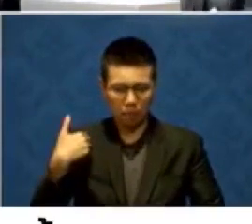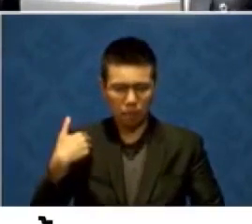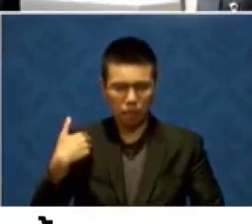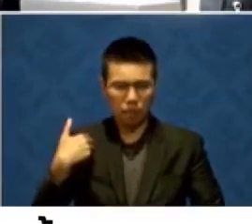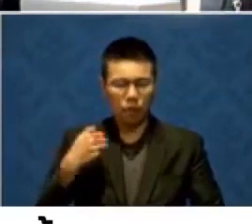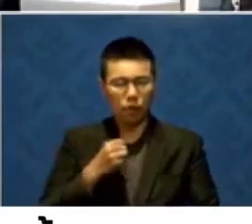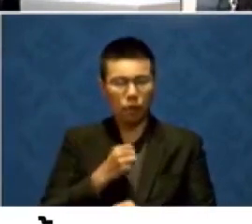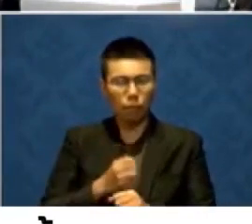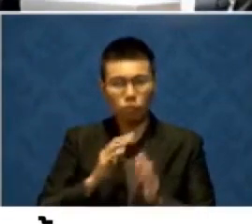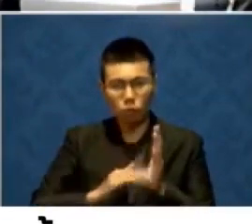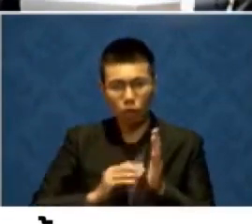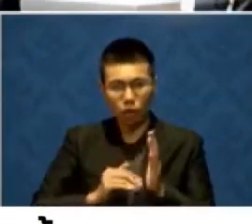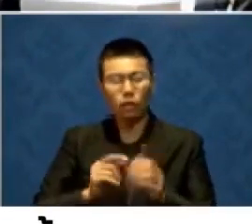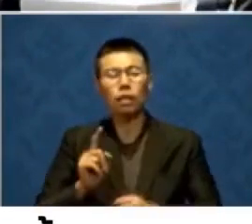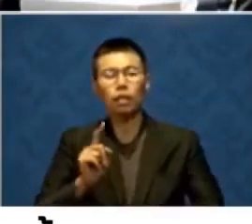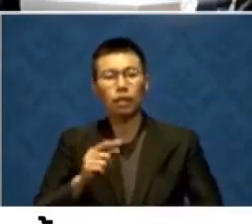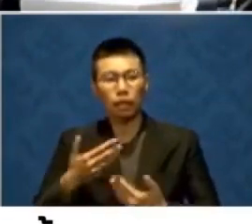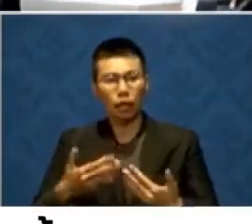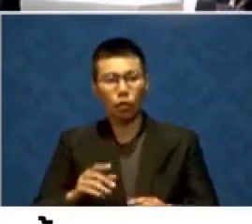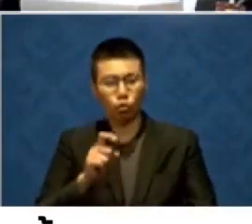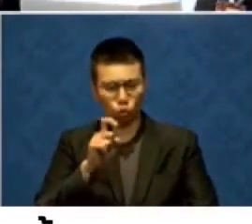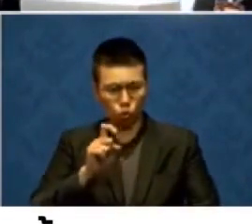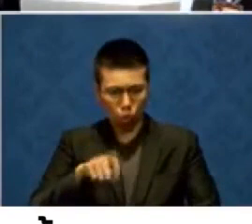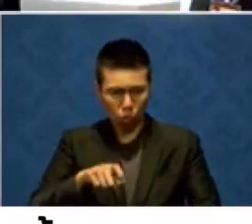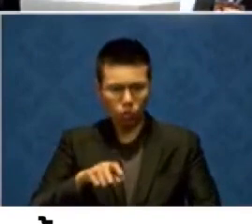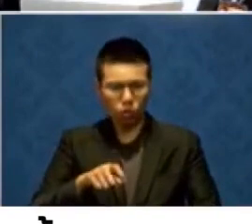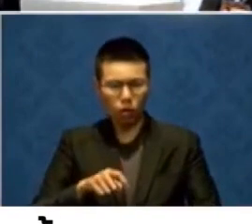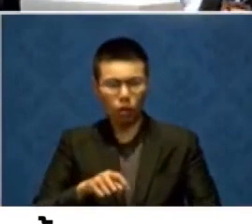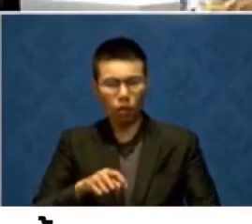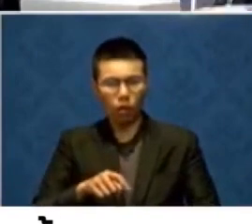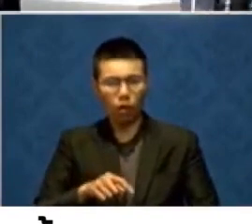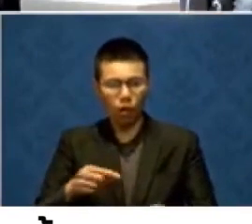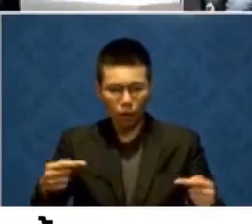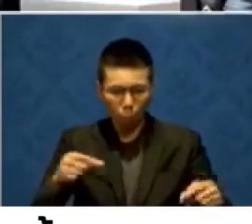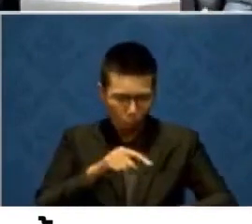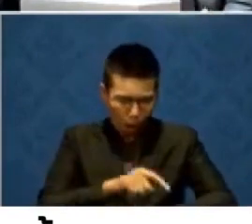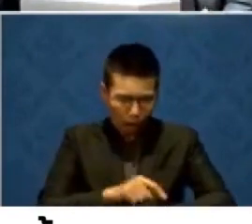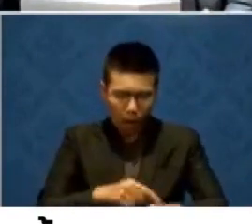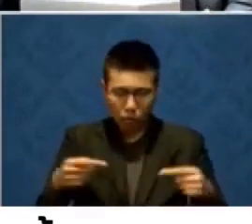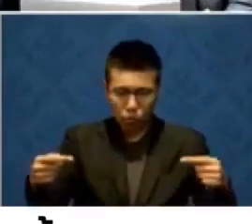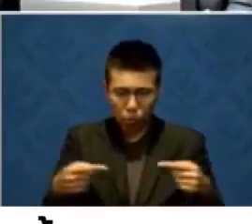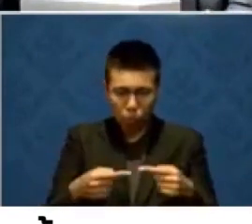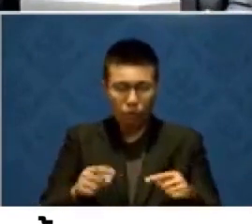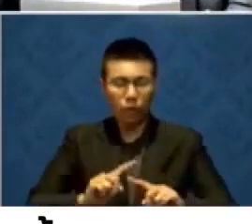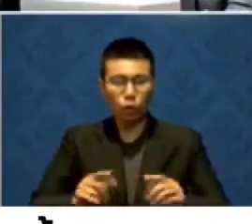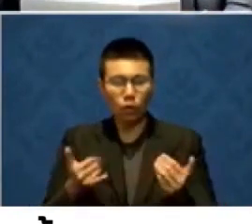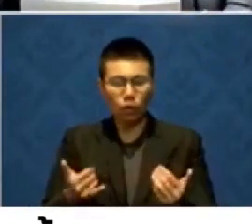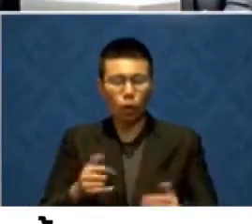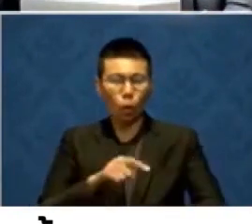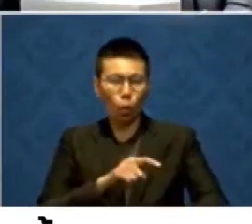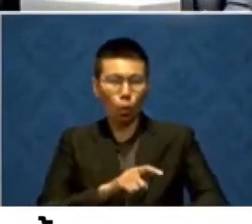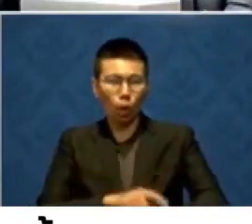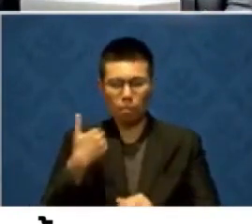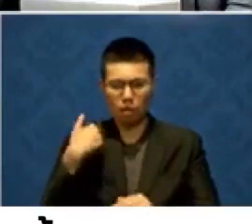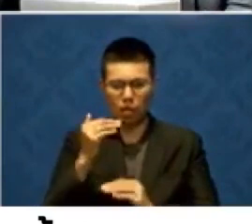าจจะยังต้องปรับจูนกับการทำหน้าที่ในสภาเสียก่อนแต่ข้อบังคับการประชุมของเราก็ได้กำหนดต่อไปน